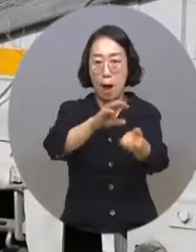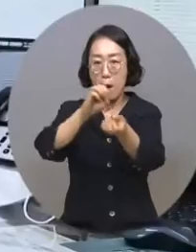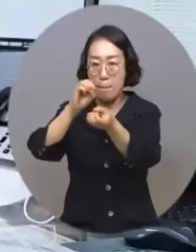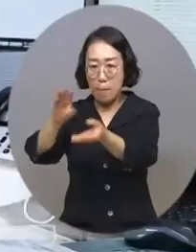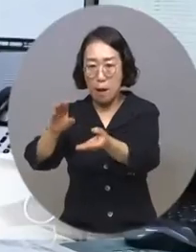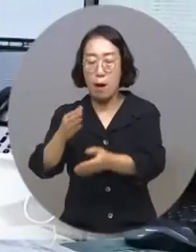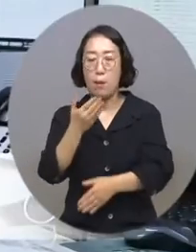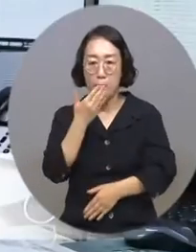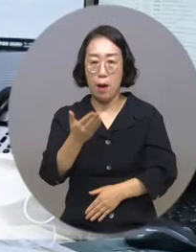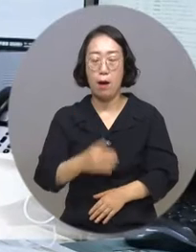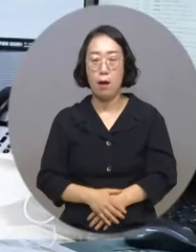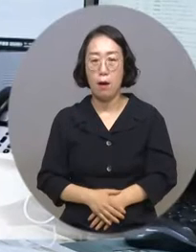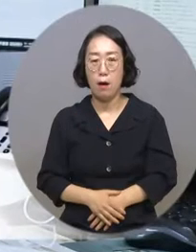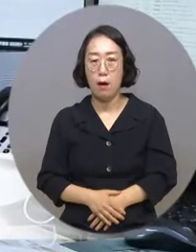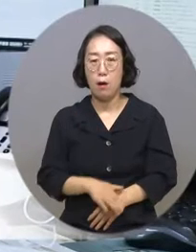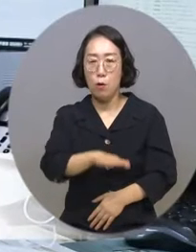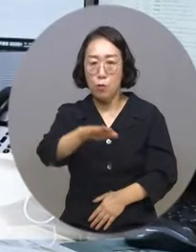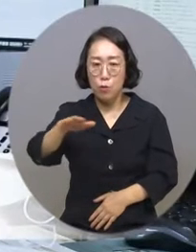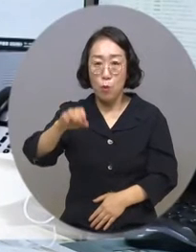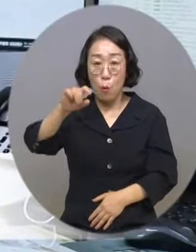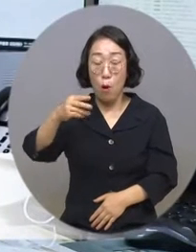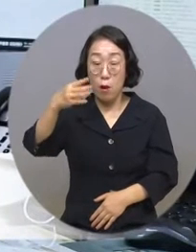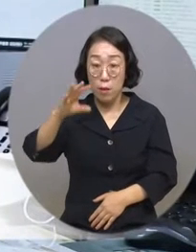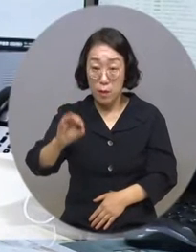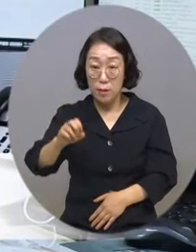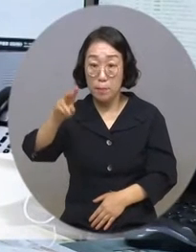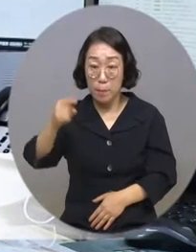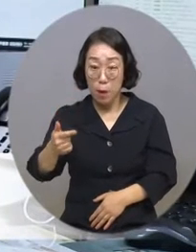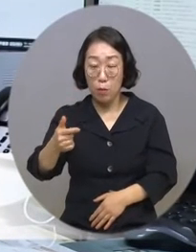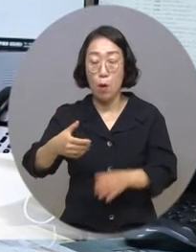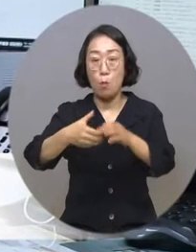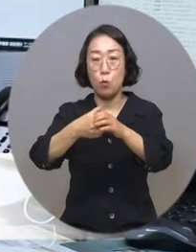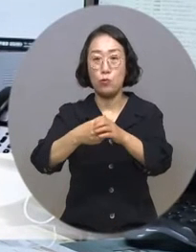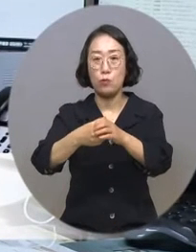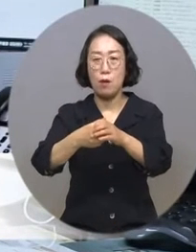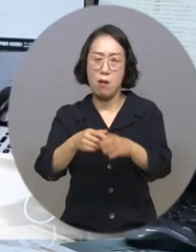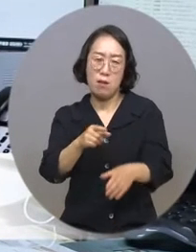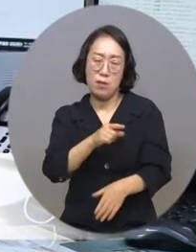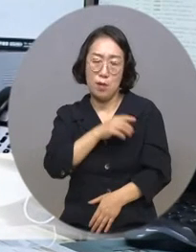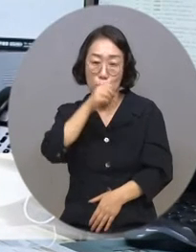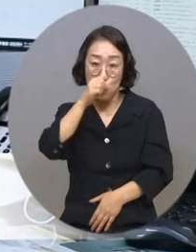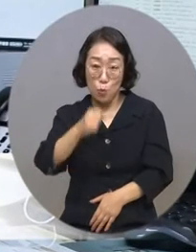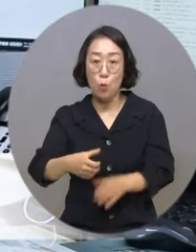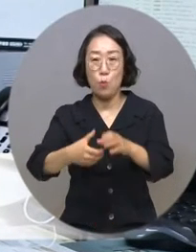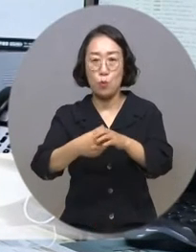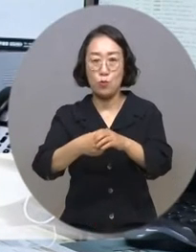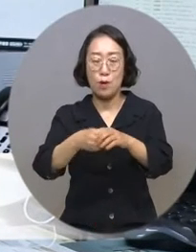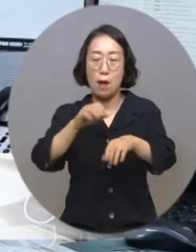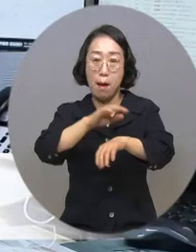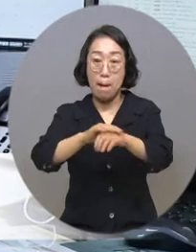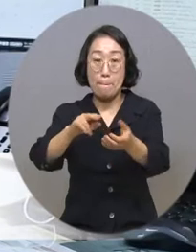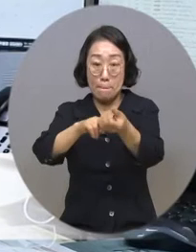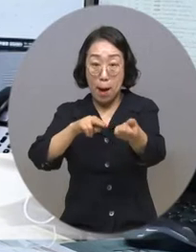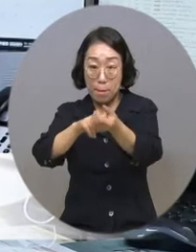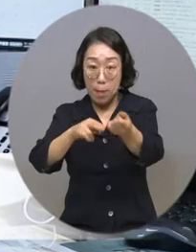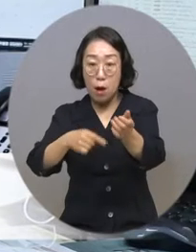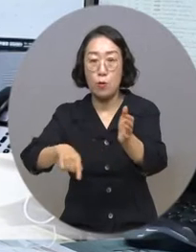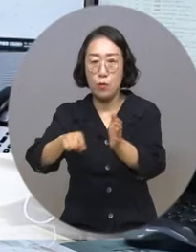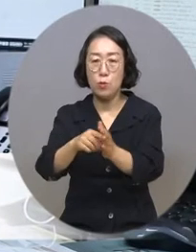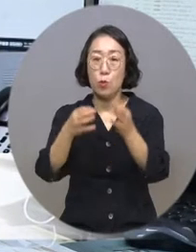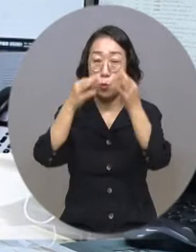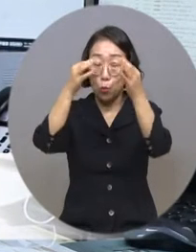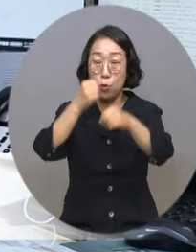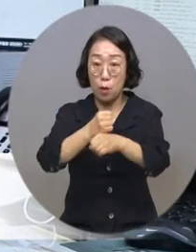있습니다. 우리 시에서 월등면 복숭아를 전국 최고 복숭아로 생산 판매하도록 고소득 전략 작목